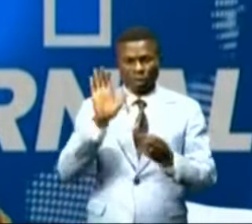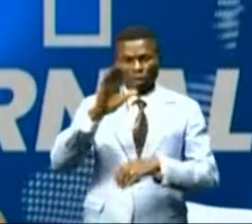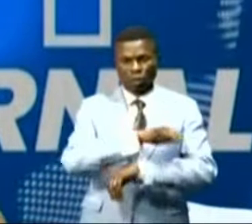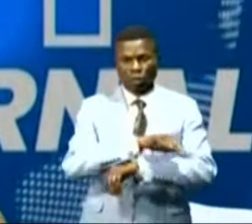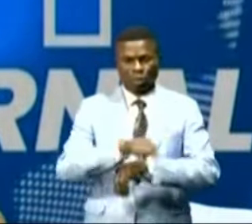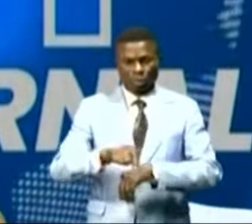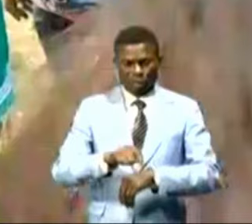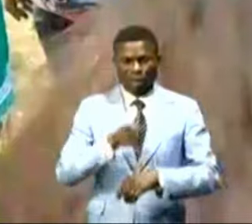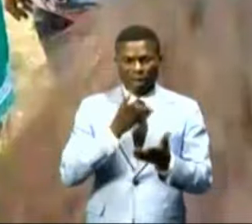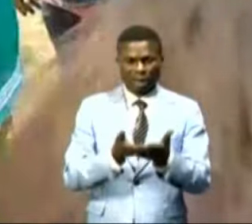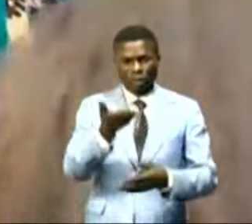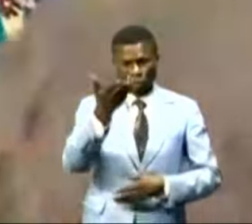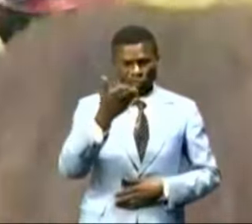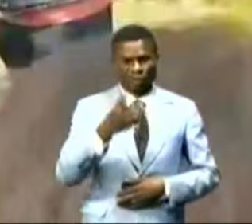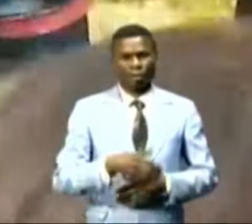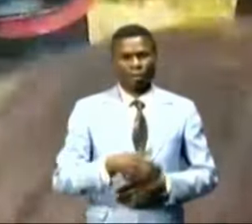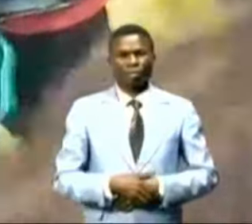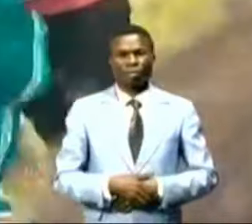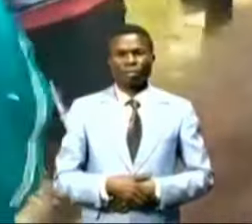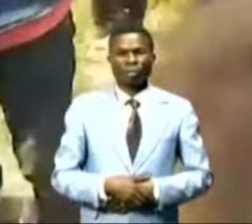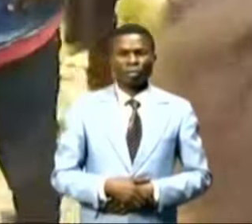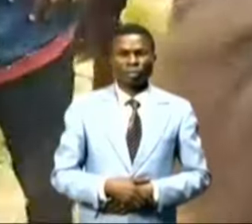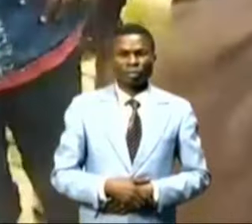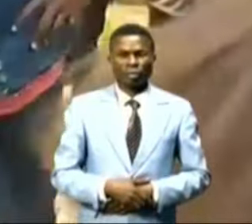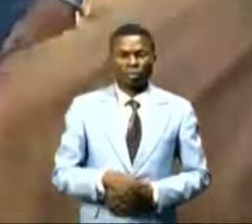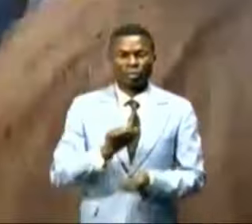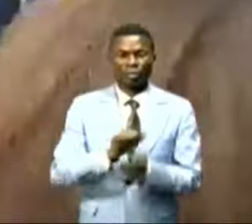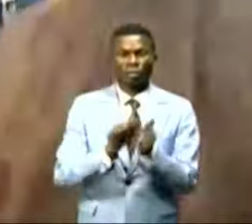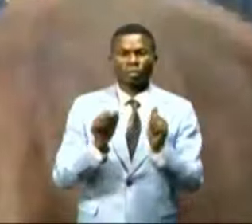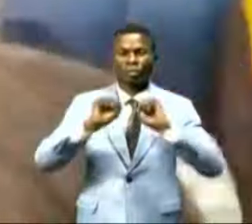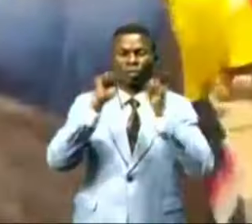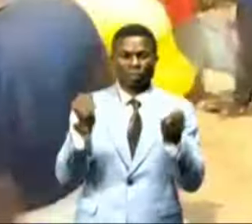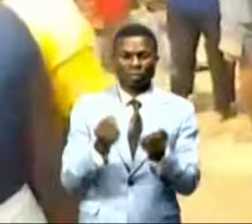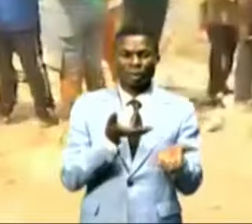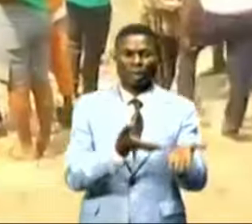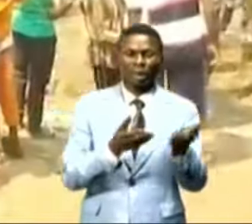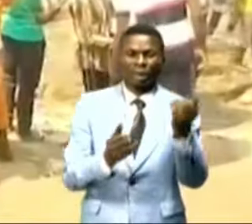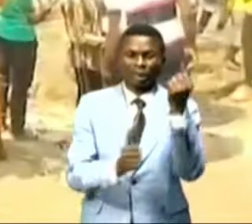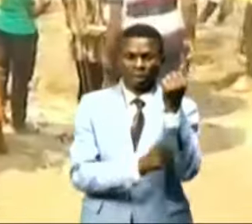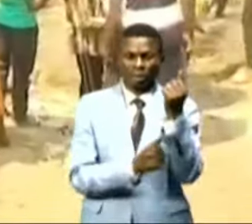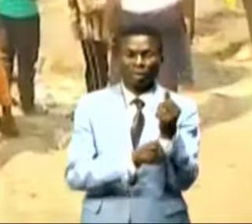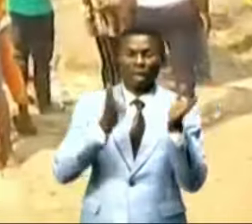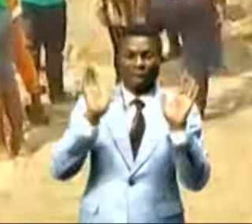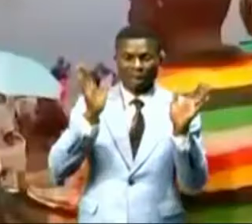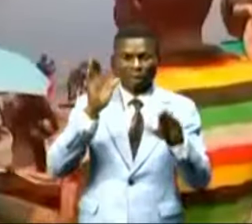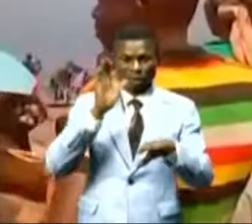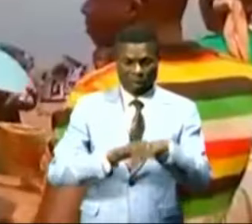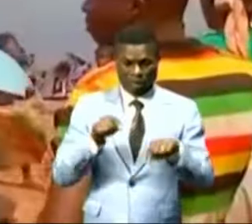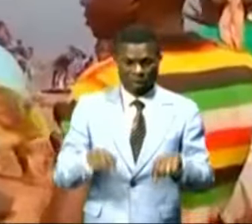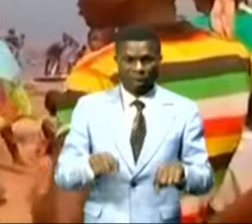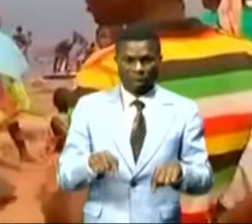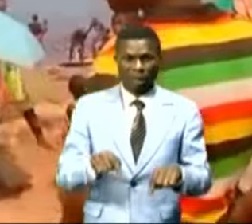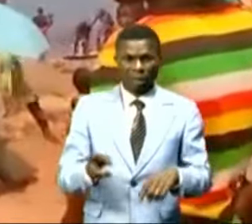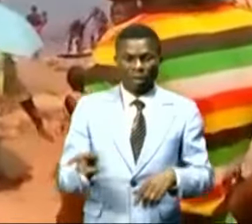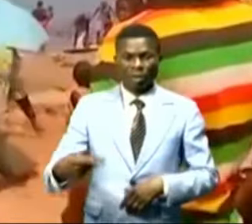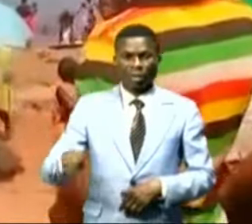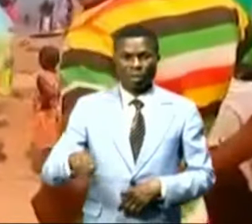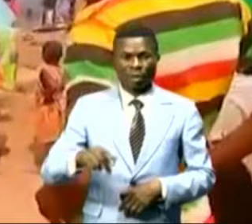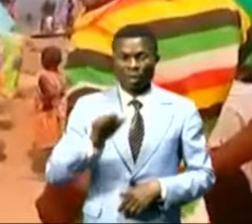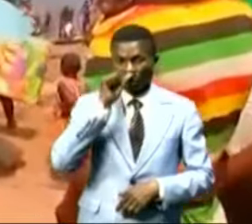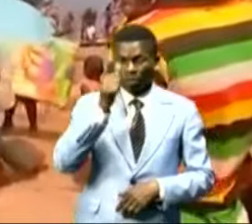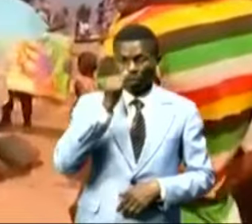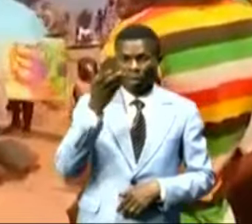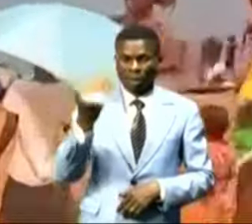Atunakov. La situation sociale et humanitaire dramatique qui prévaut actuellement dans la province du